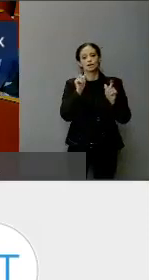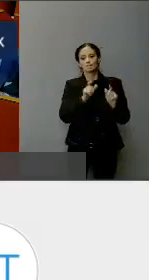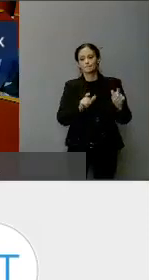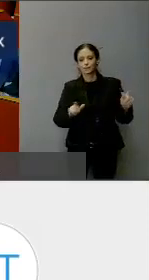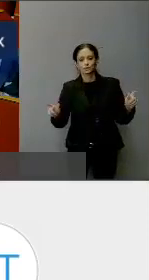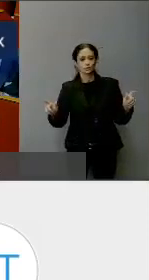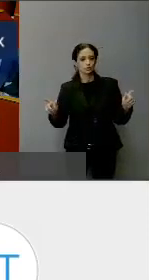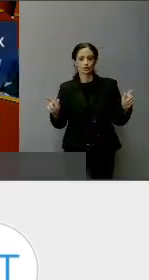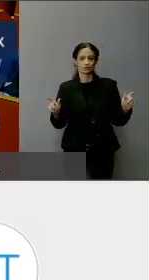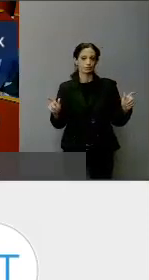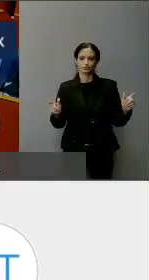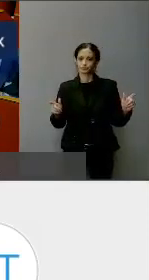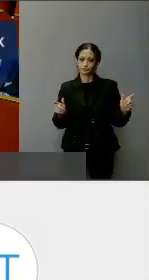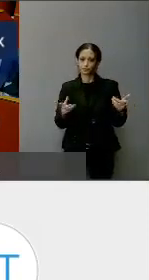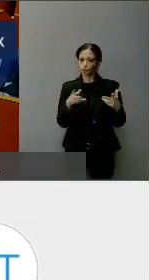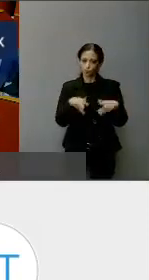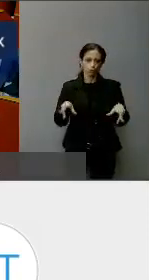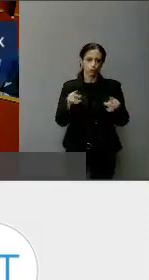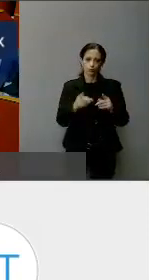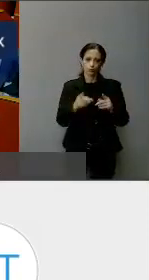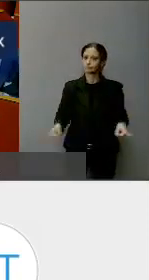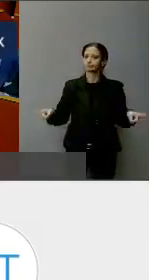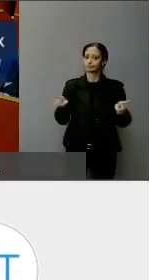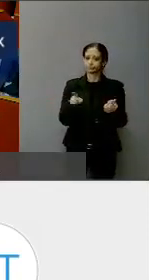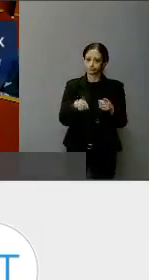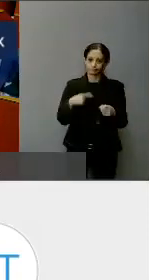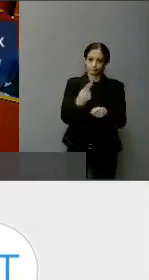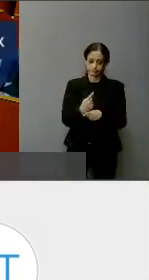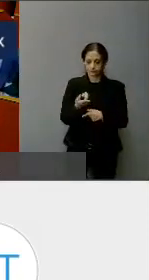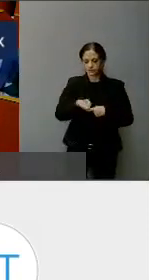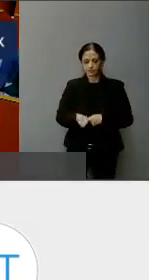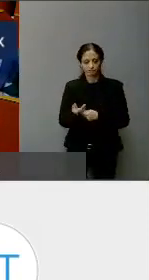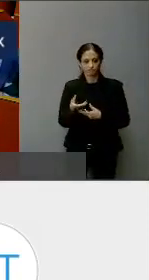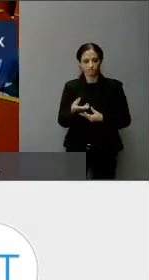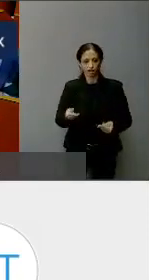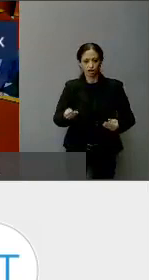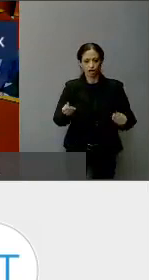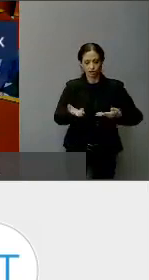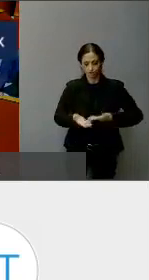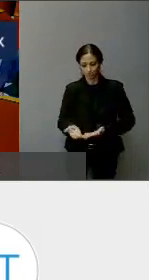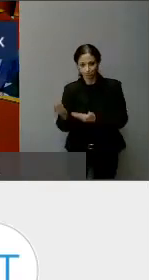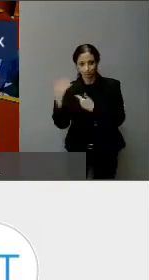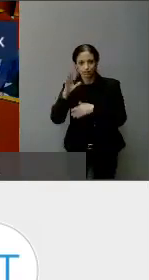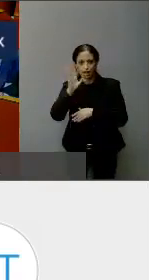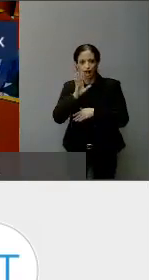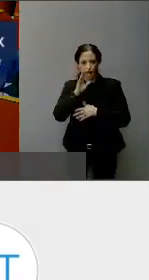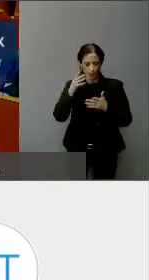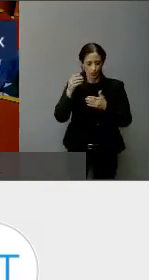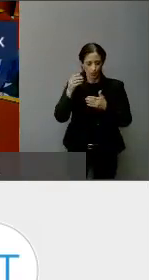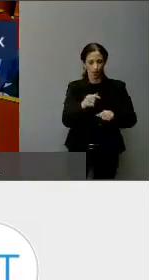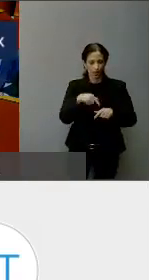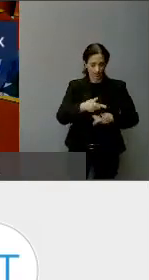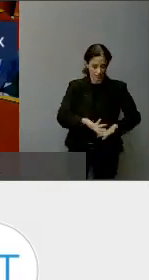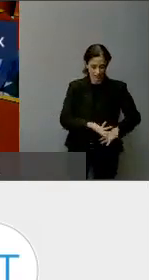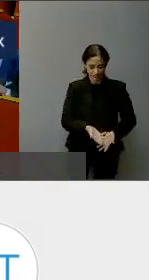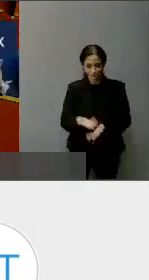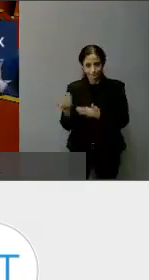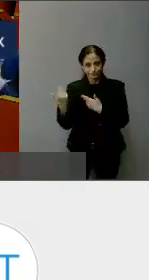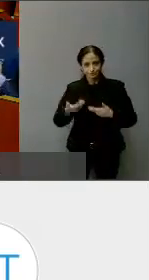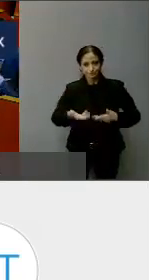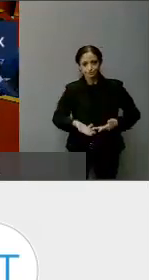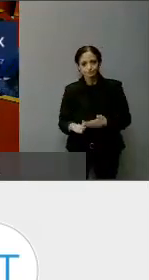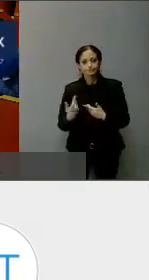erano a spalare fango erano a raccogliere acqua almeno le loro cantine perché per che